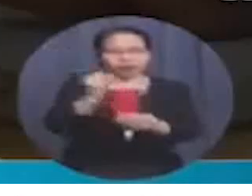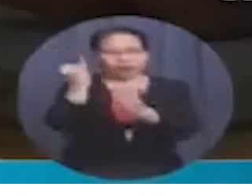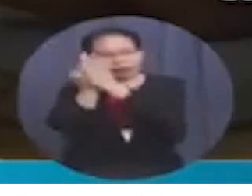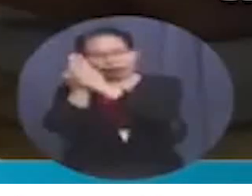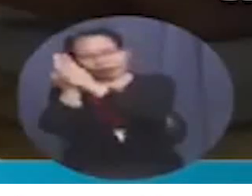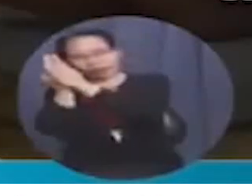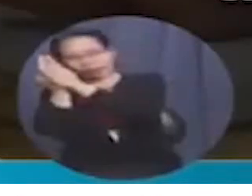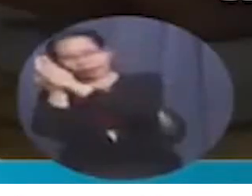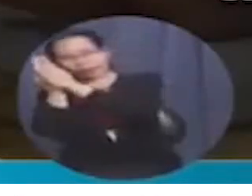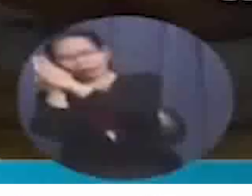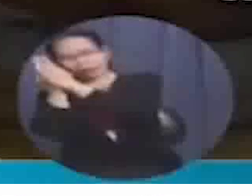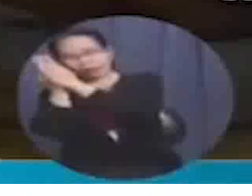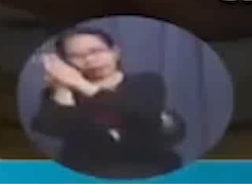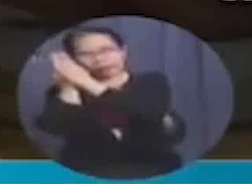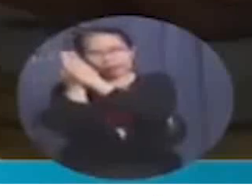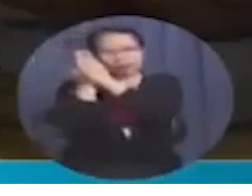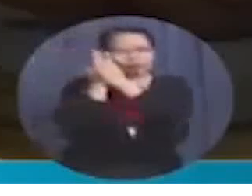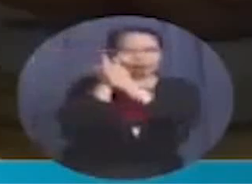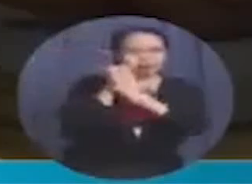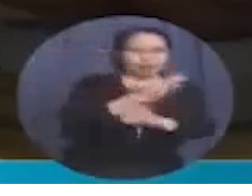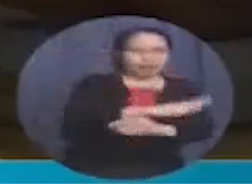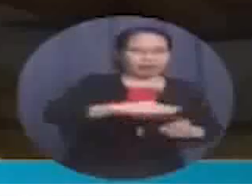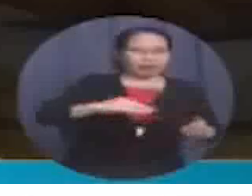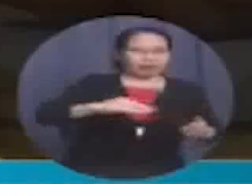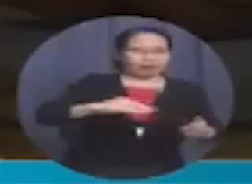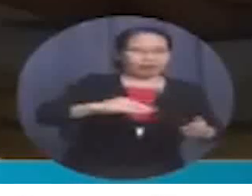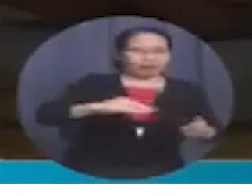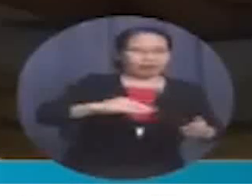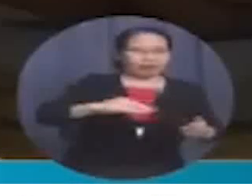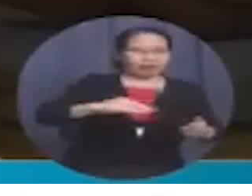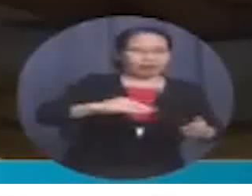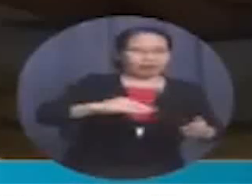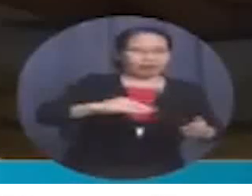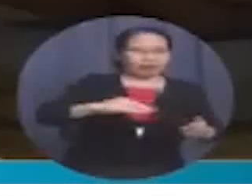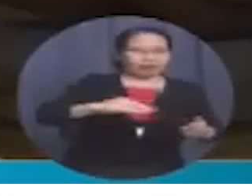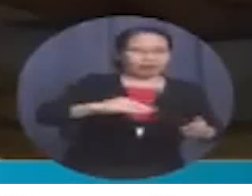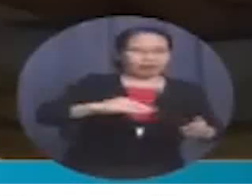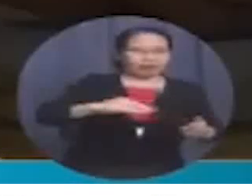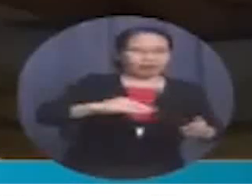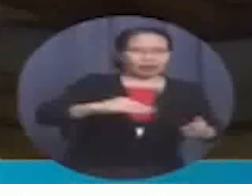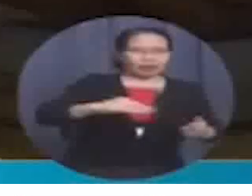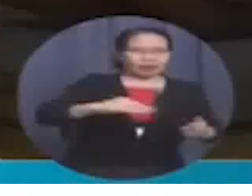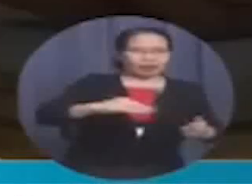sa kanila sa tuluyan. At may mga pastor ng tupa